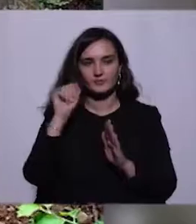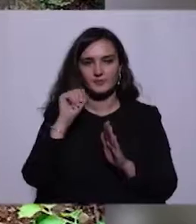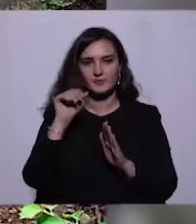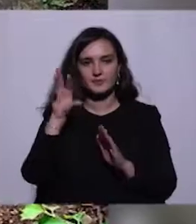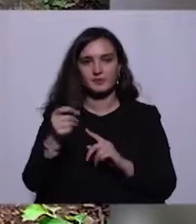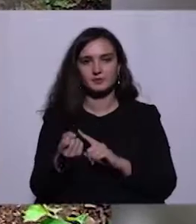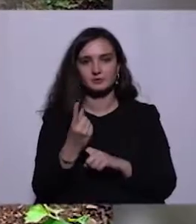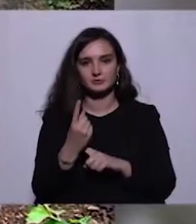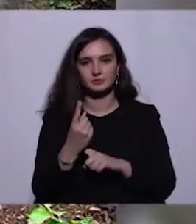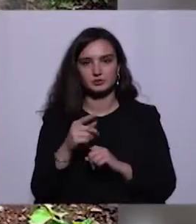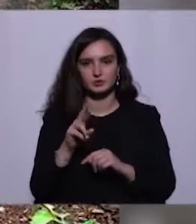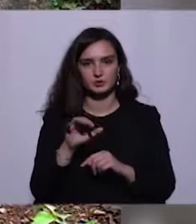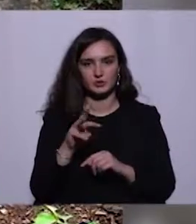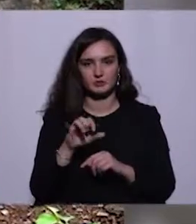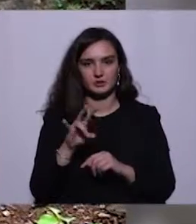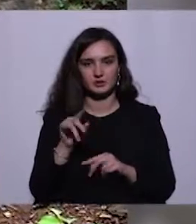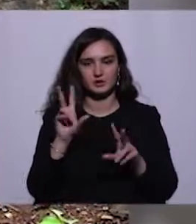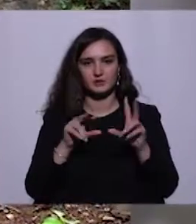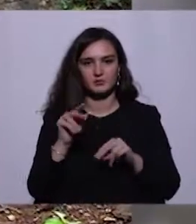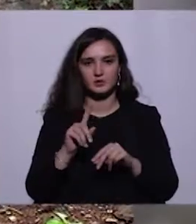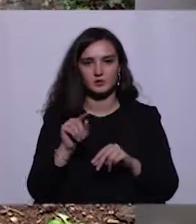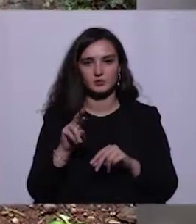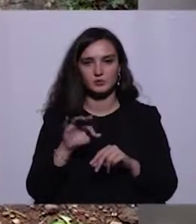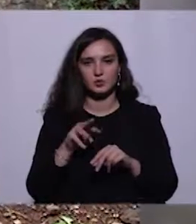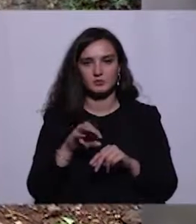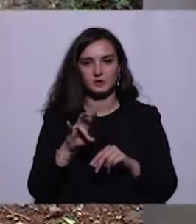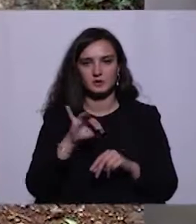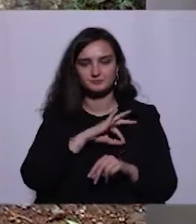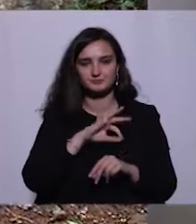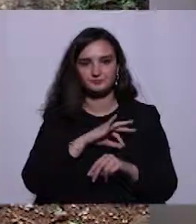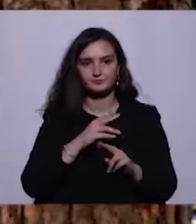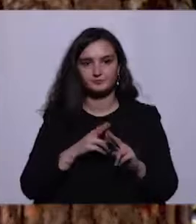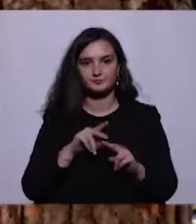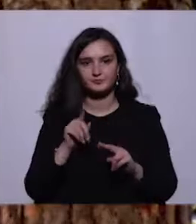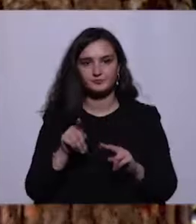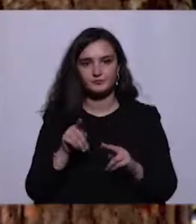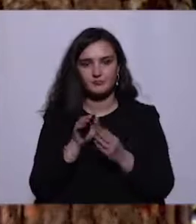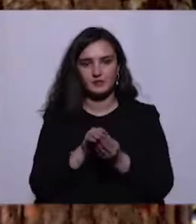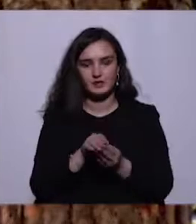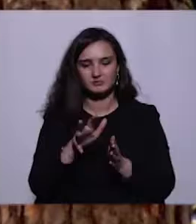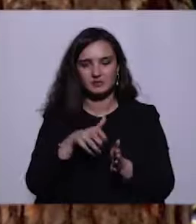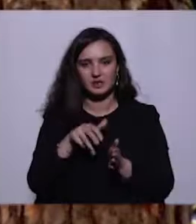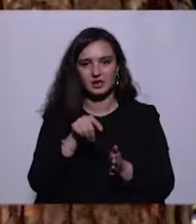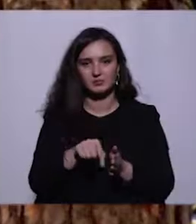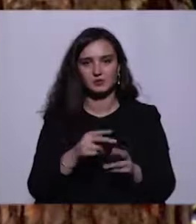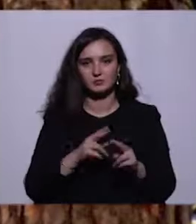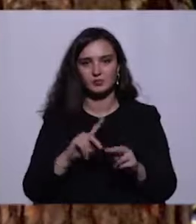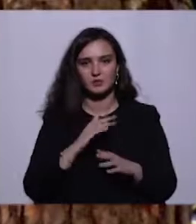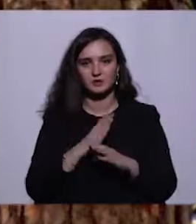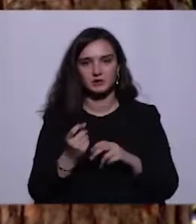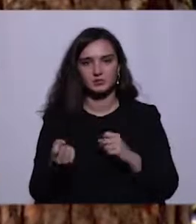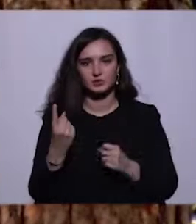აფხაზეთში აღმოჩენილი დოლმენი. ითვლება, რომ დოლმენები გამოიყენებოდა სამარხებად. რადგან